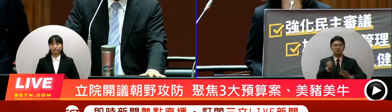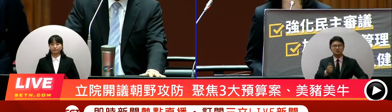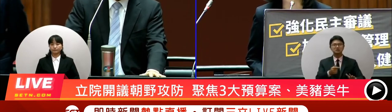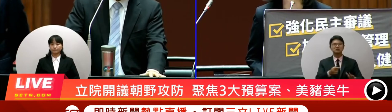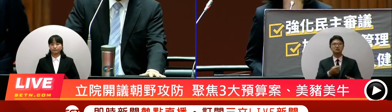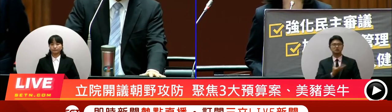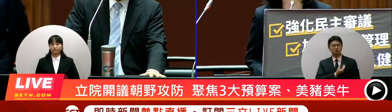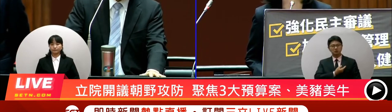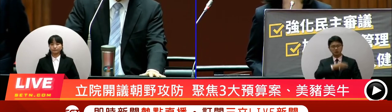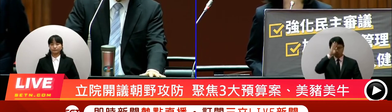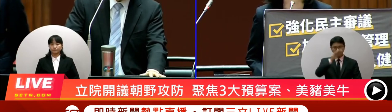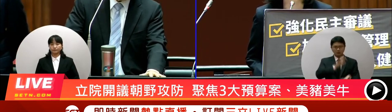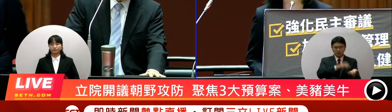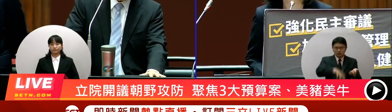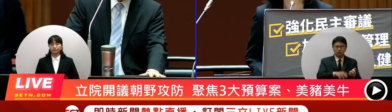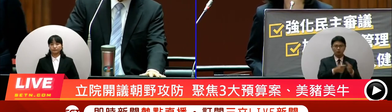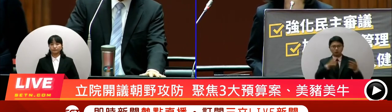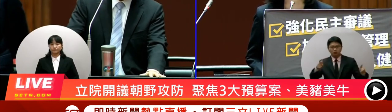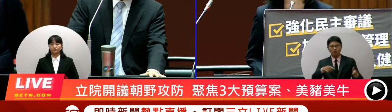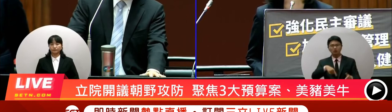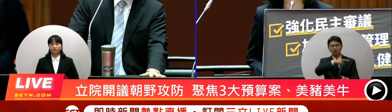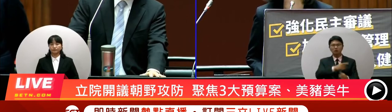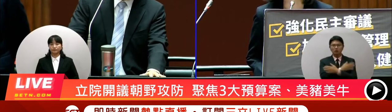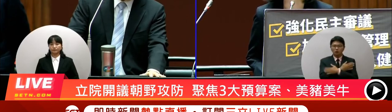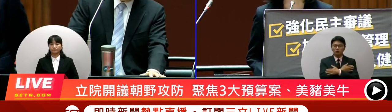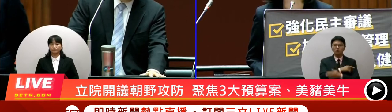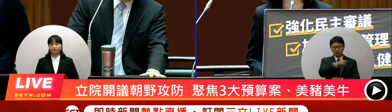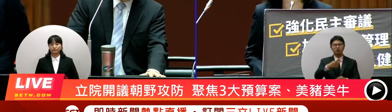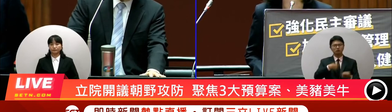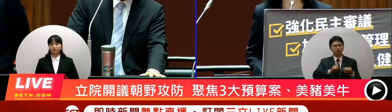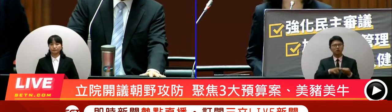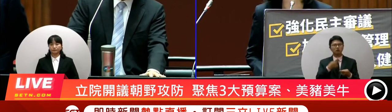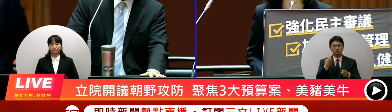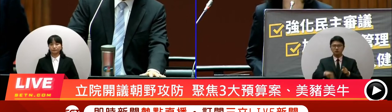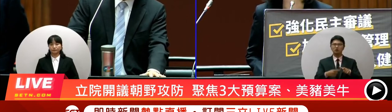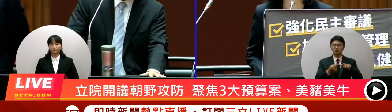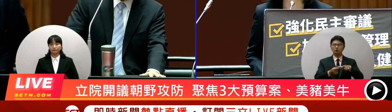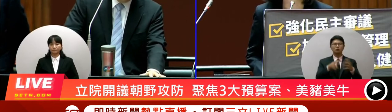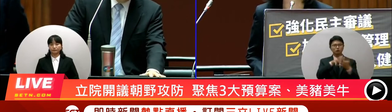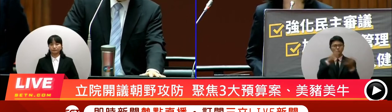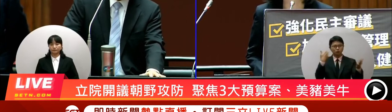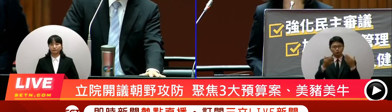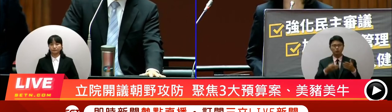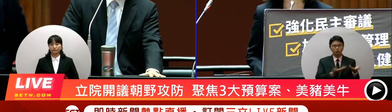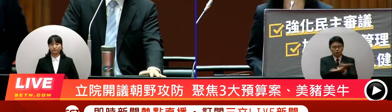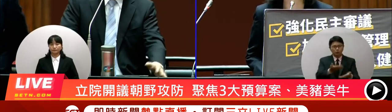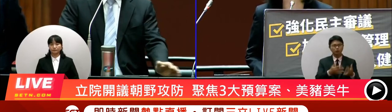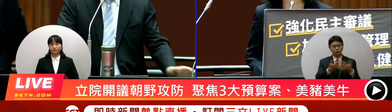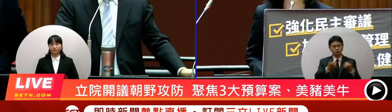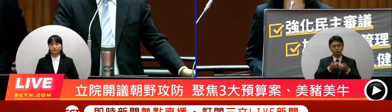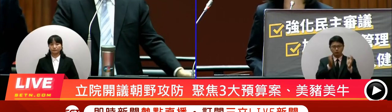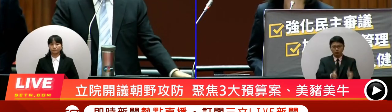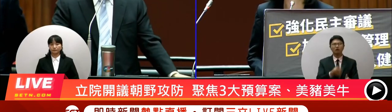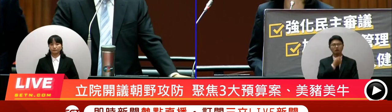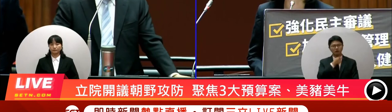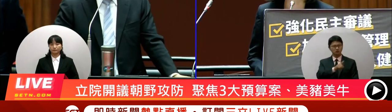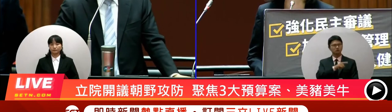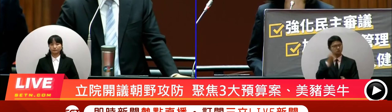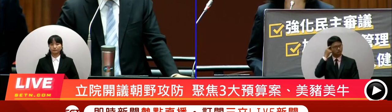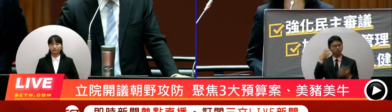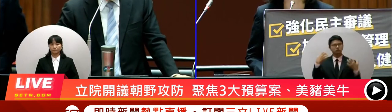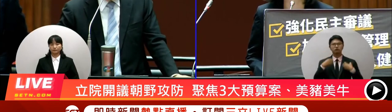心血管疾病或是医院等等医疗机构、幼儿园等等，都应该要来有一个完整公开透明的沟通的机会。我觉得这才是一个负责任的态度，所以我们